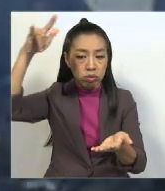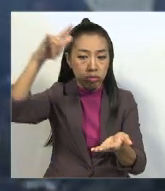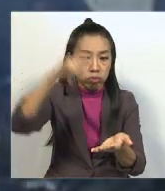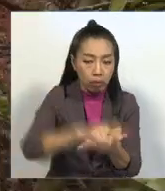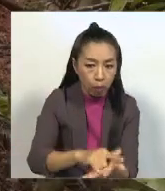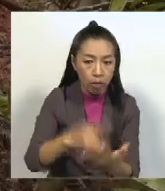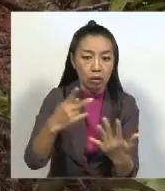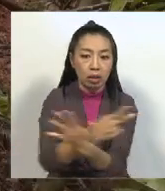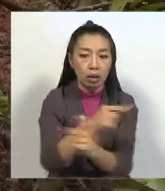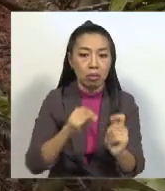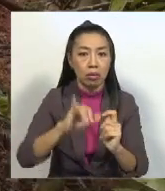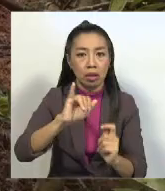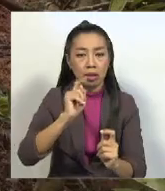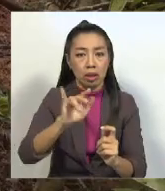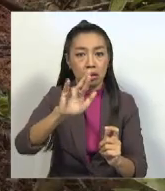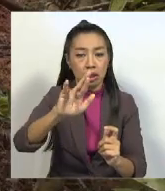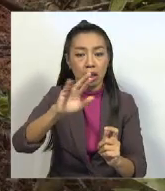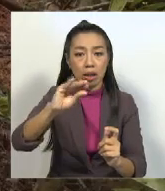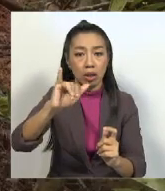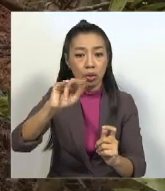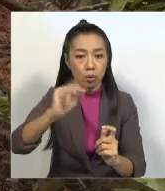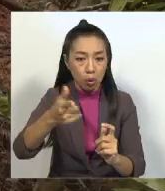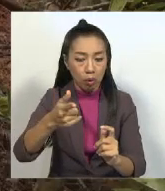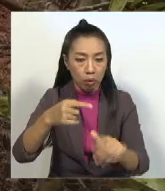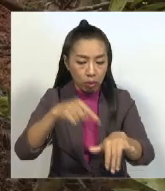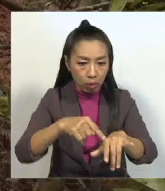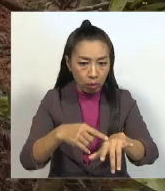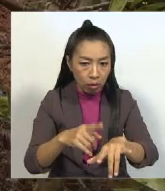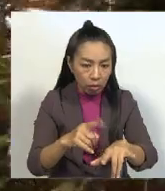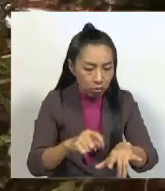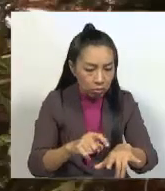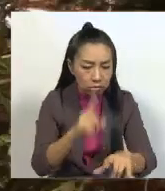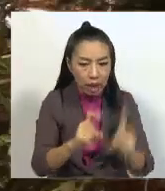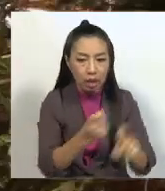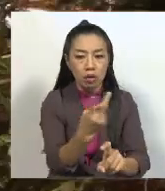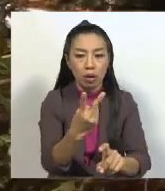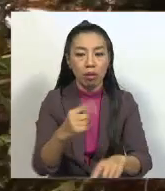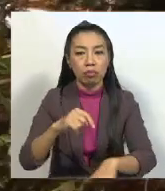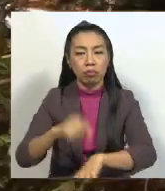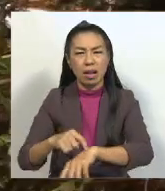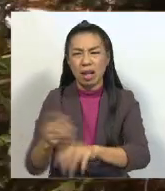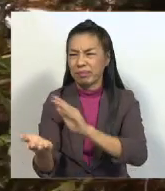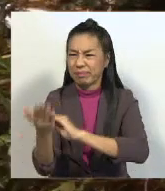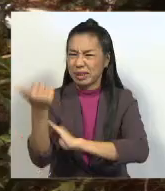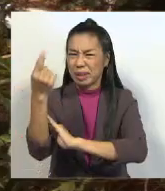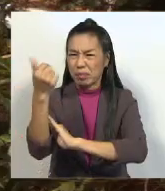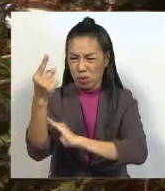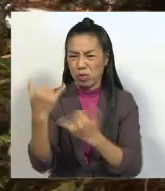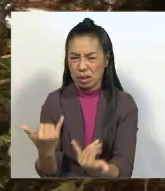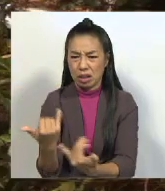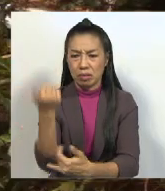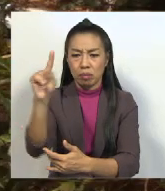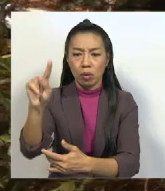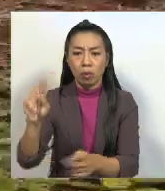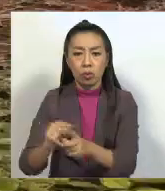ญจนบุรีค่ะซึ่งเบื้องต้นพบผู้เสียชีวิต2คนนะคะเหตุการณ์ดังกล่าวเกิดขึ้นเมื่อเวลาประมาณ11นาฬิกาที่ผ่านมานะคะ